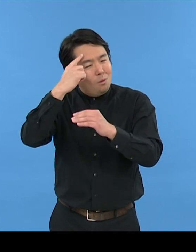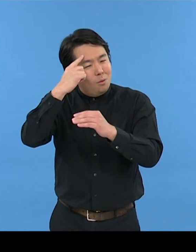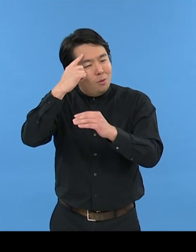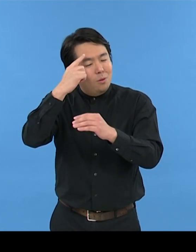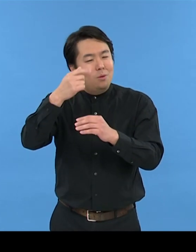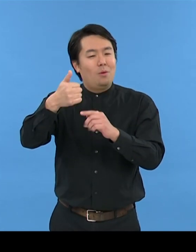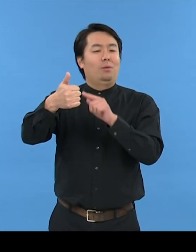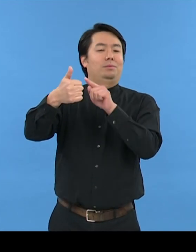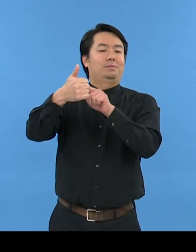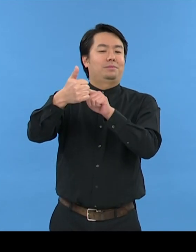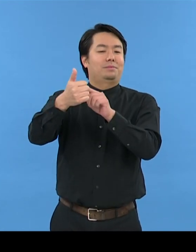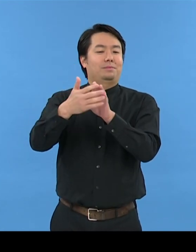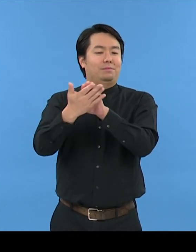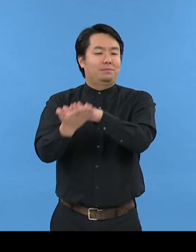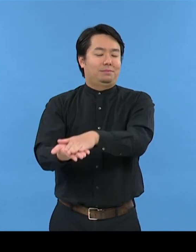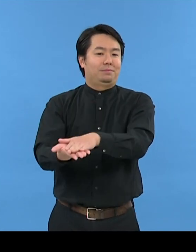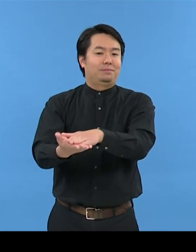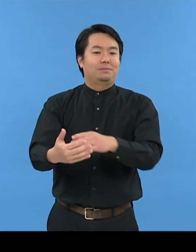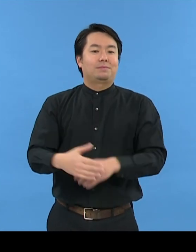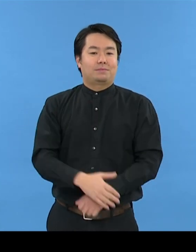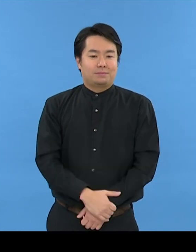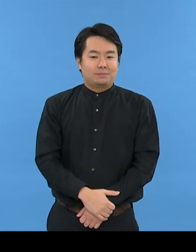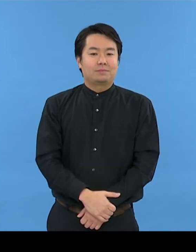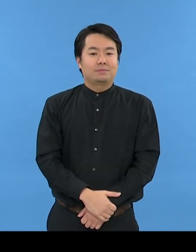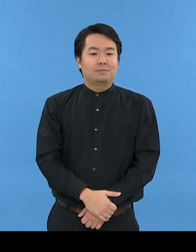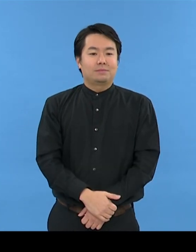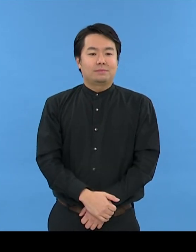後半ぐらいだったと思うんですよね